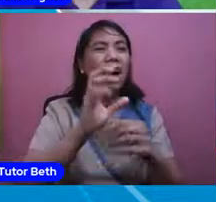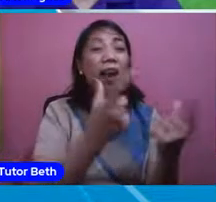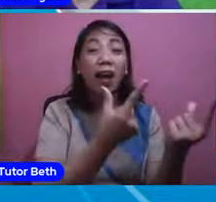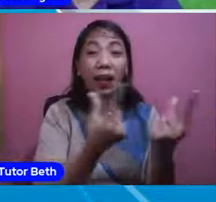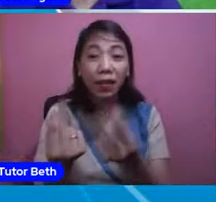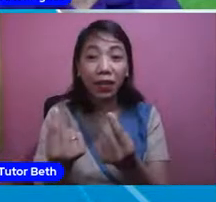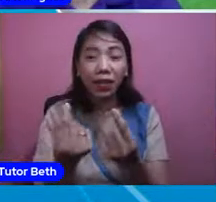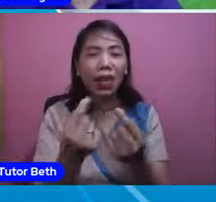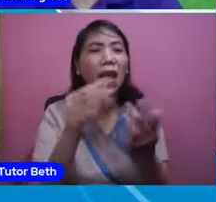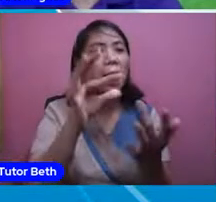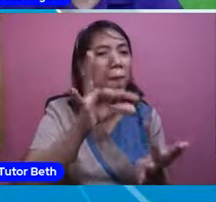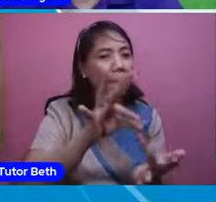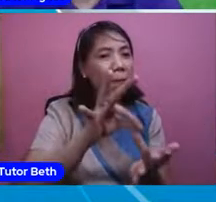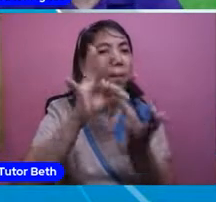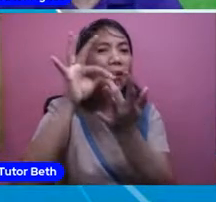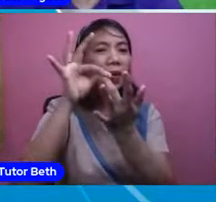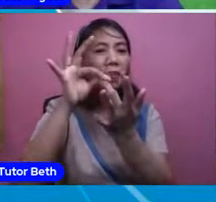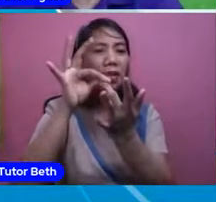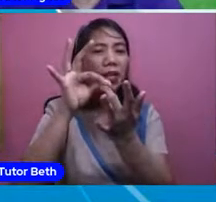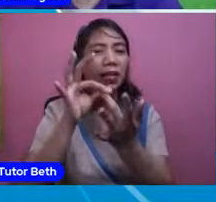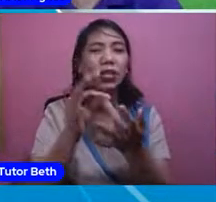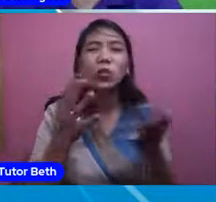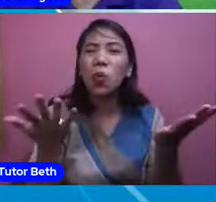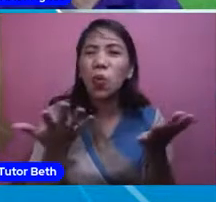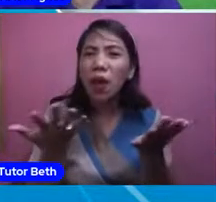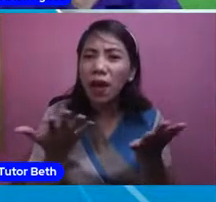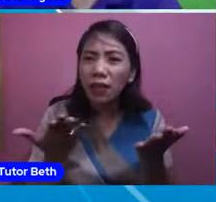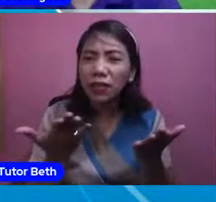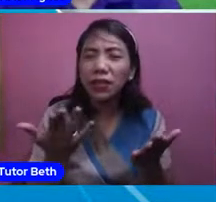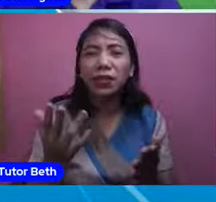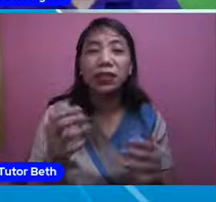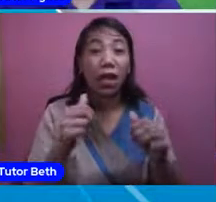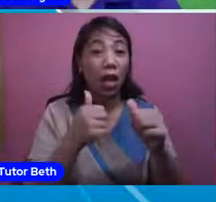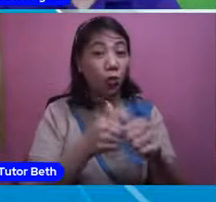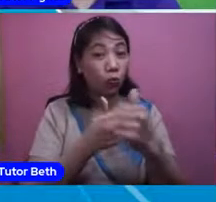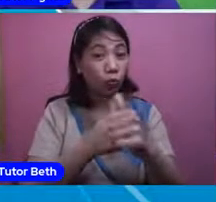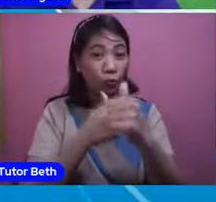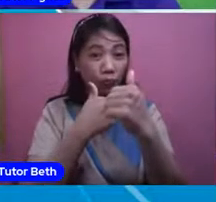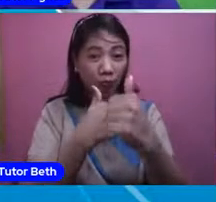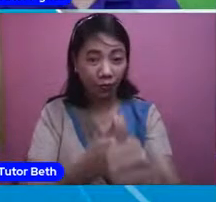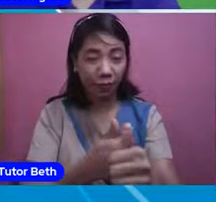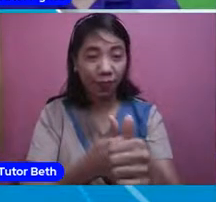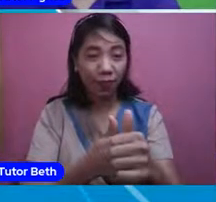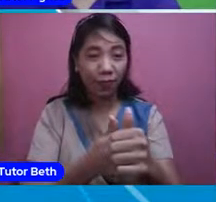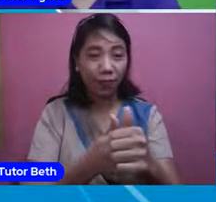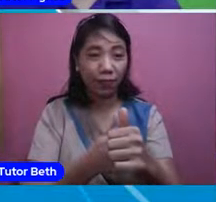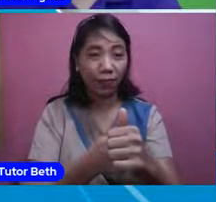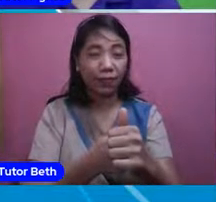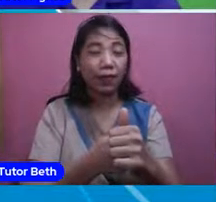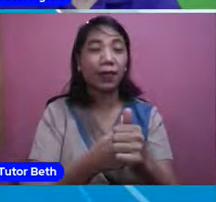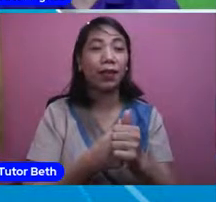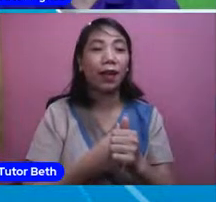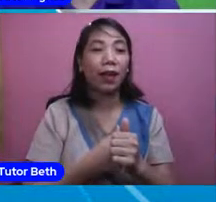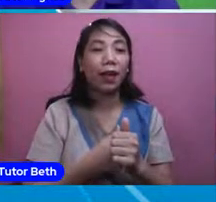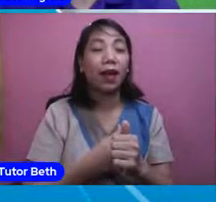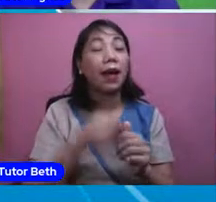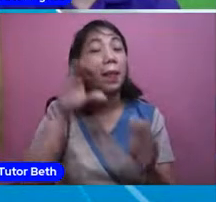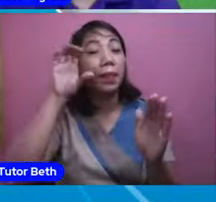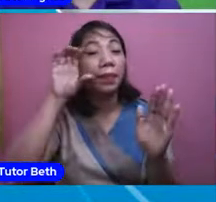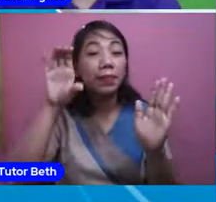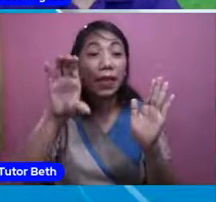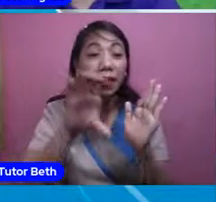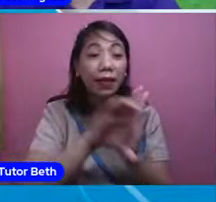pipiliin nyo alin sa mga sumusunod. Alin sa mga sumusunod na larawan